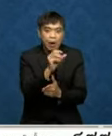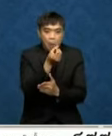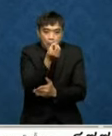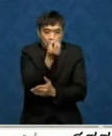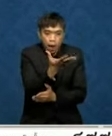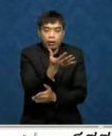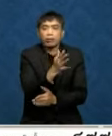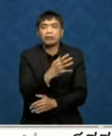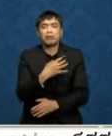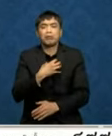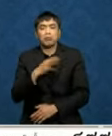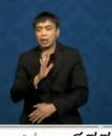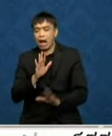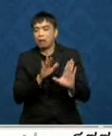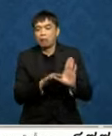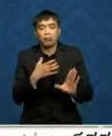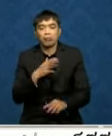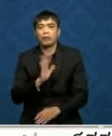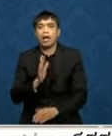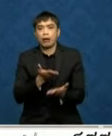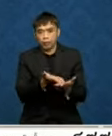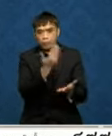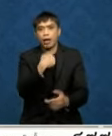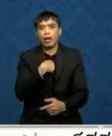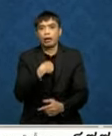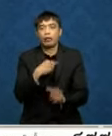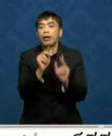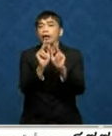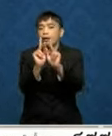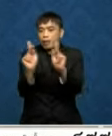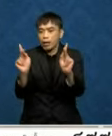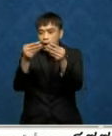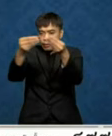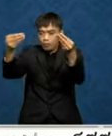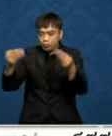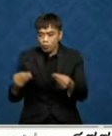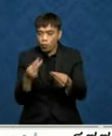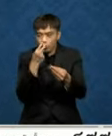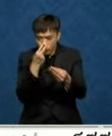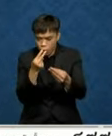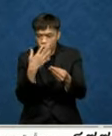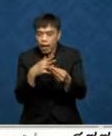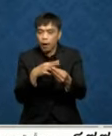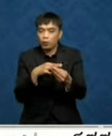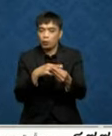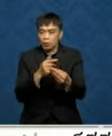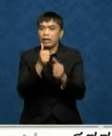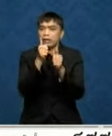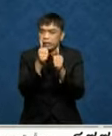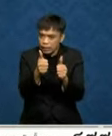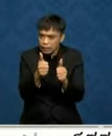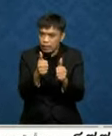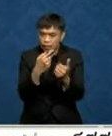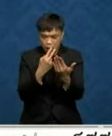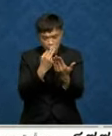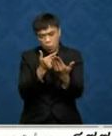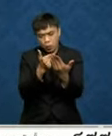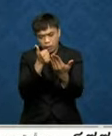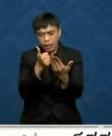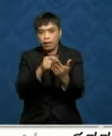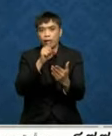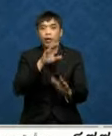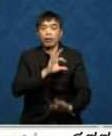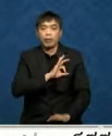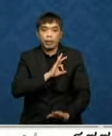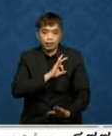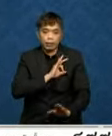นะครับที่กรรมการเขศึกษามานี่ดีมากนะครับคือมันต้องจัดตั้งให้ง่ายๆให้เข้ามารวม